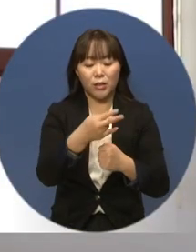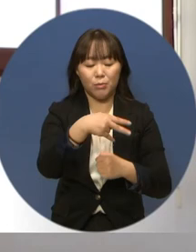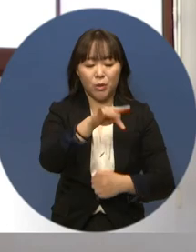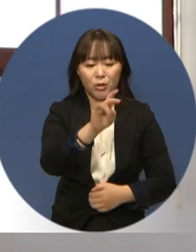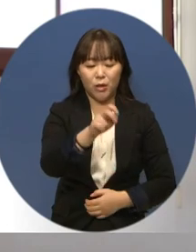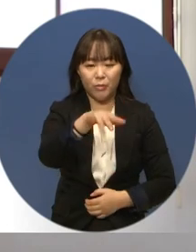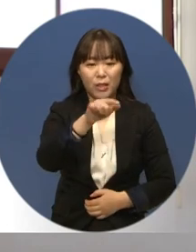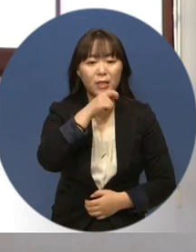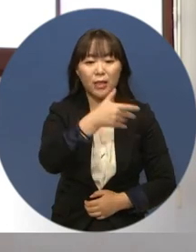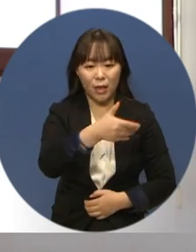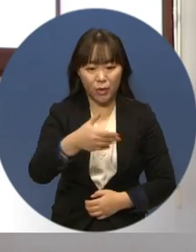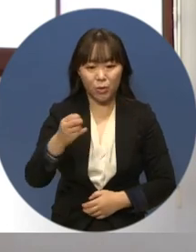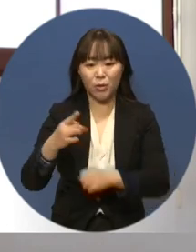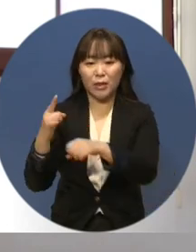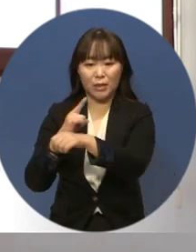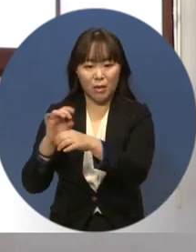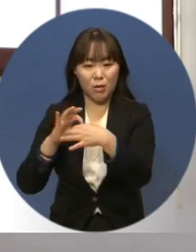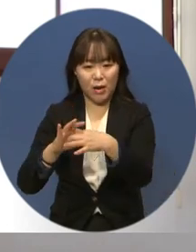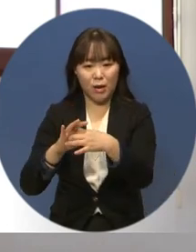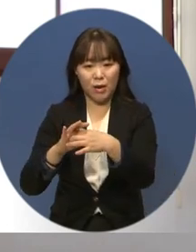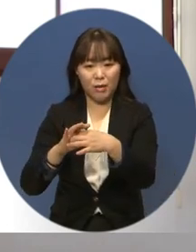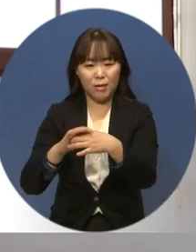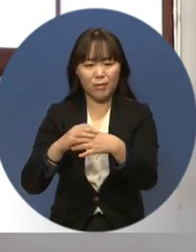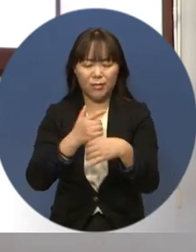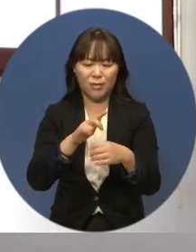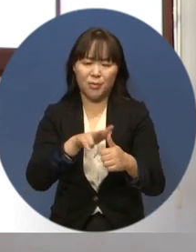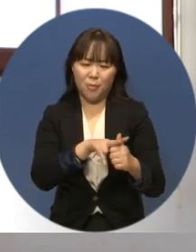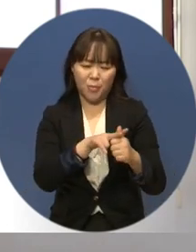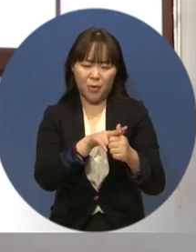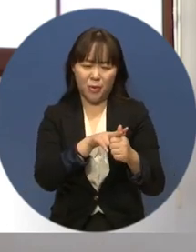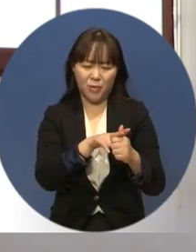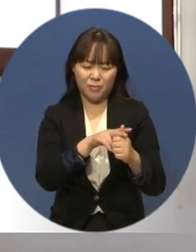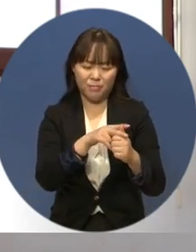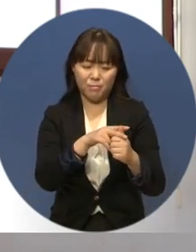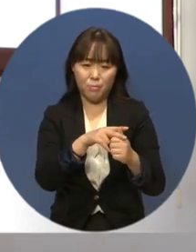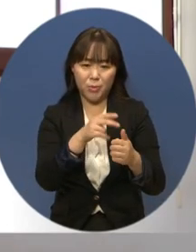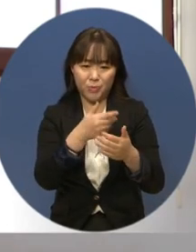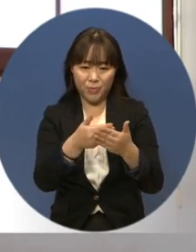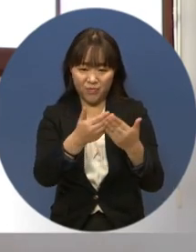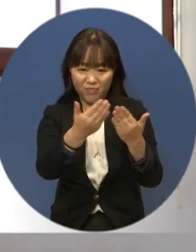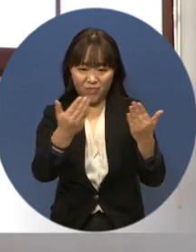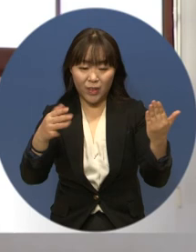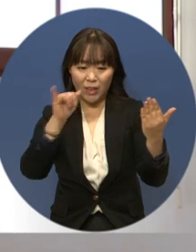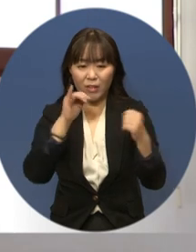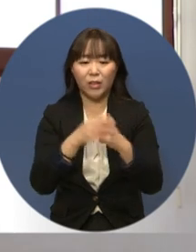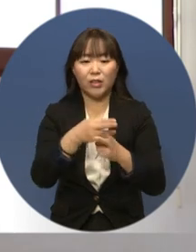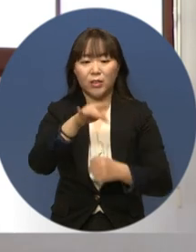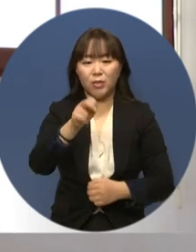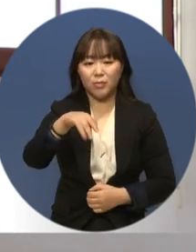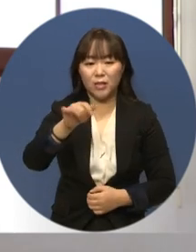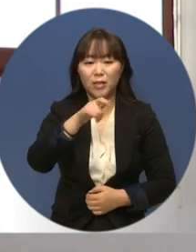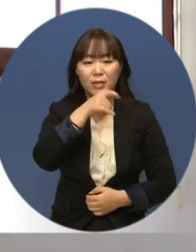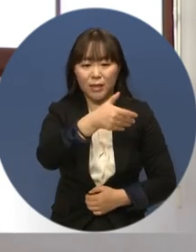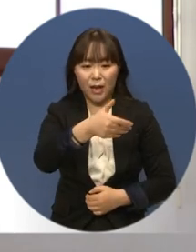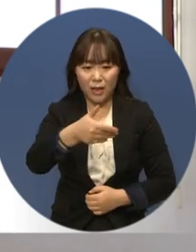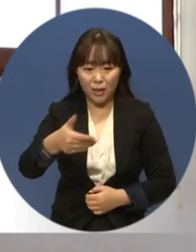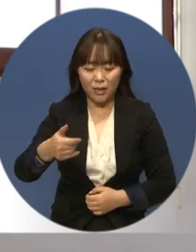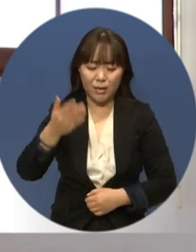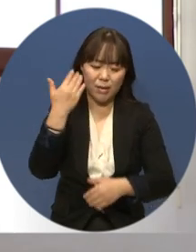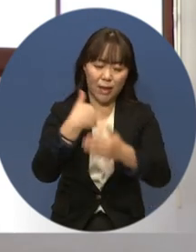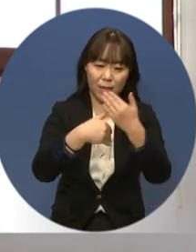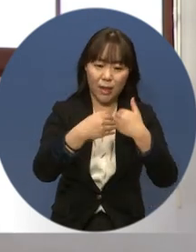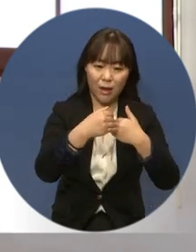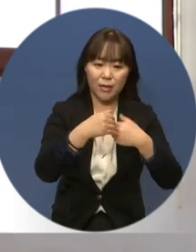그다음에 디지털에 대한 빅데이터 작업을 한 겁니다. 근데 섬진강을 제가 아날로그 필름으로 먼저